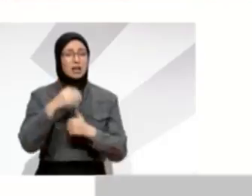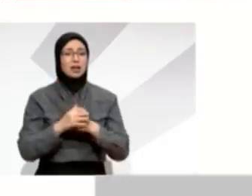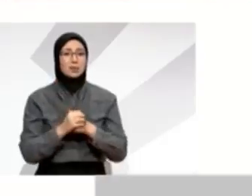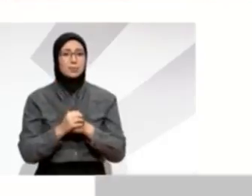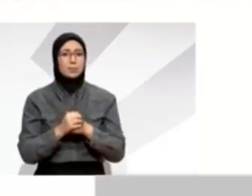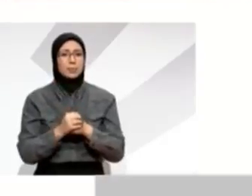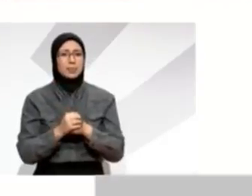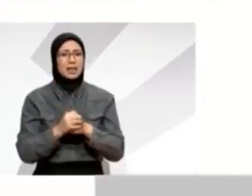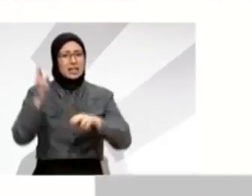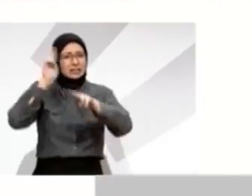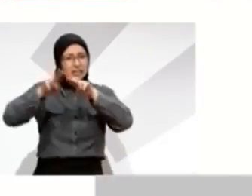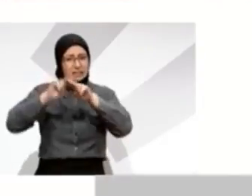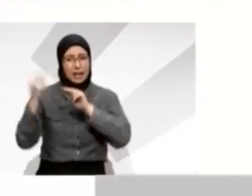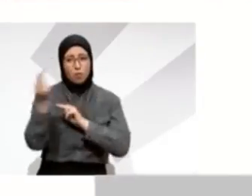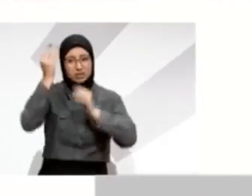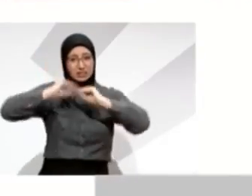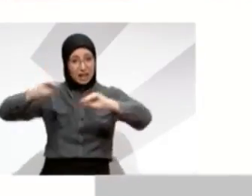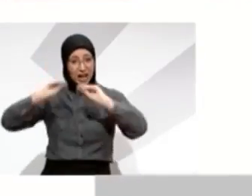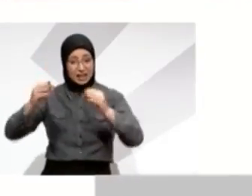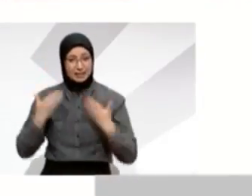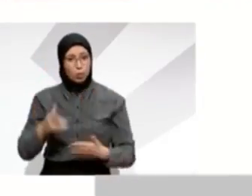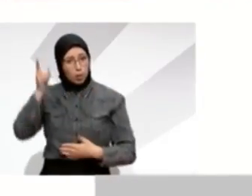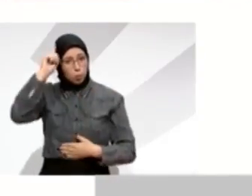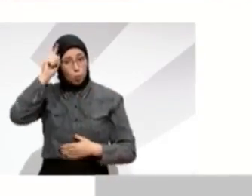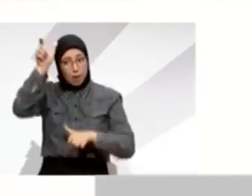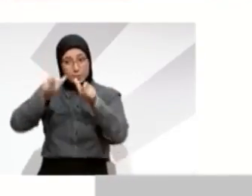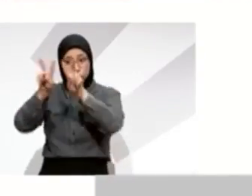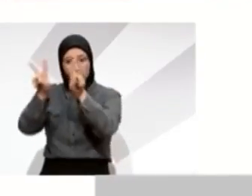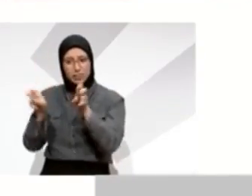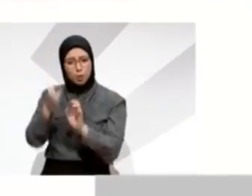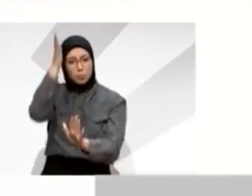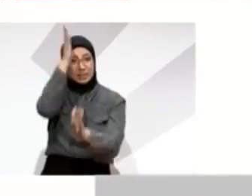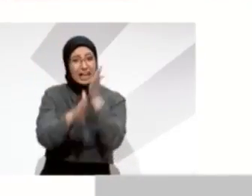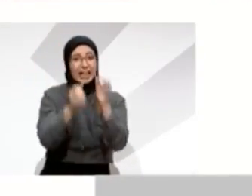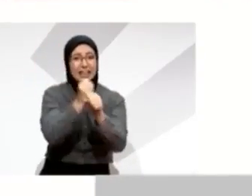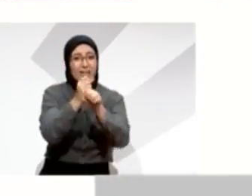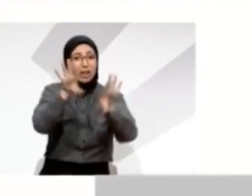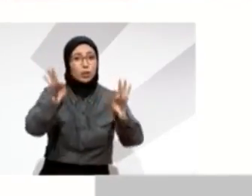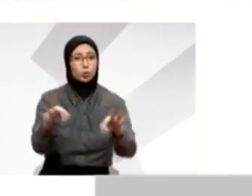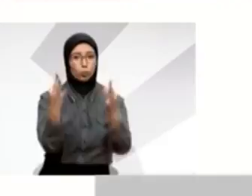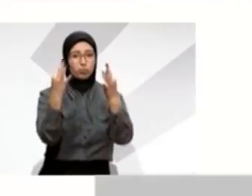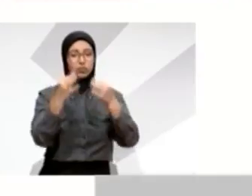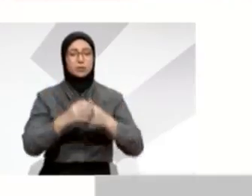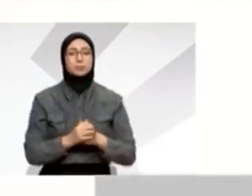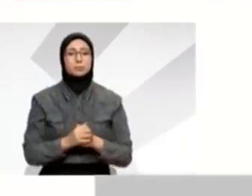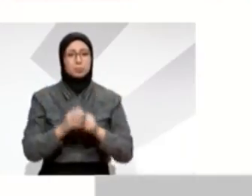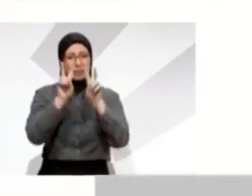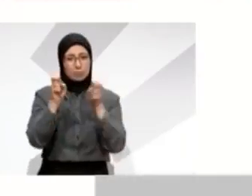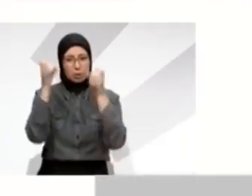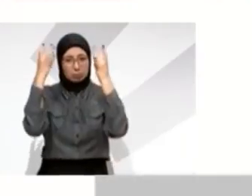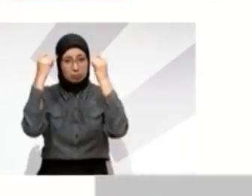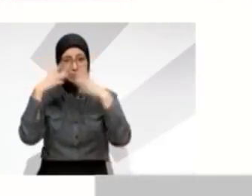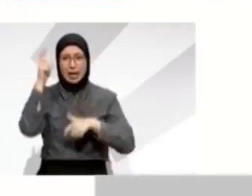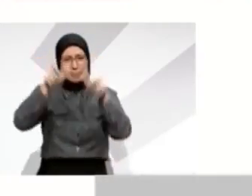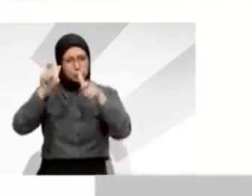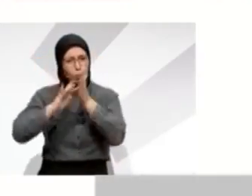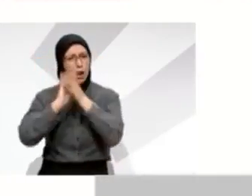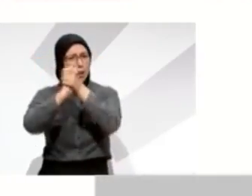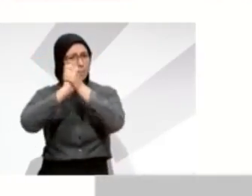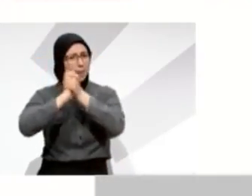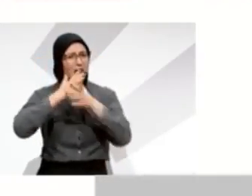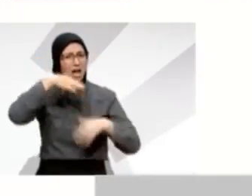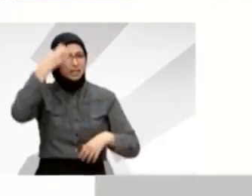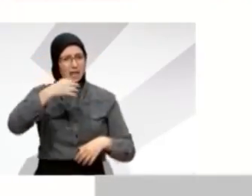المنظومه التربويه الحاليه حتى تتلاءم وسوء الشغل نحن معكم على العهد فيما